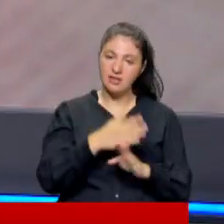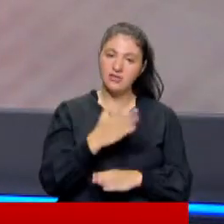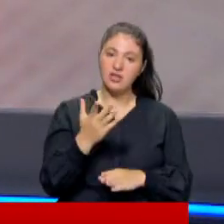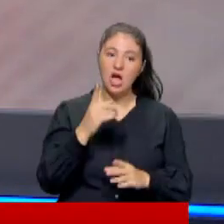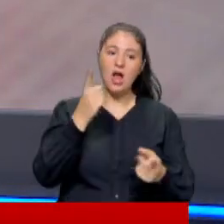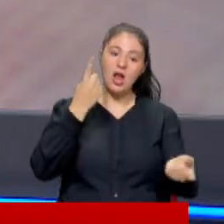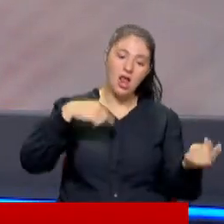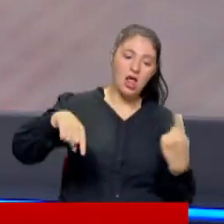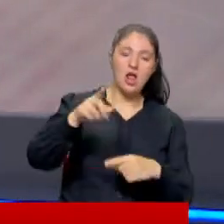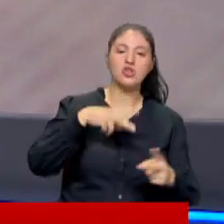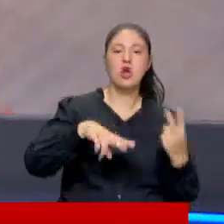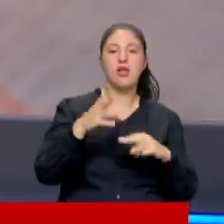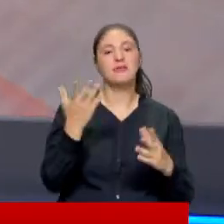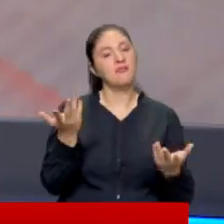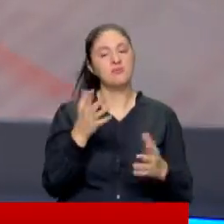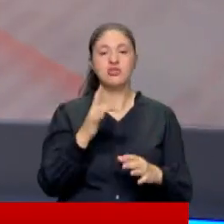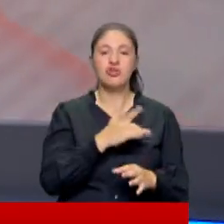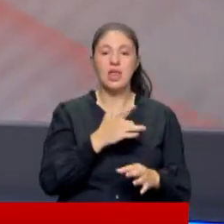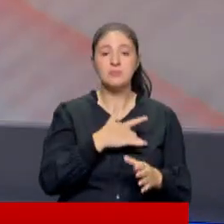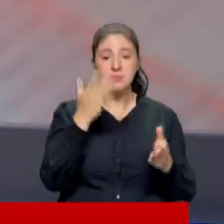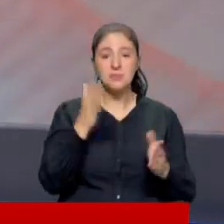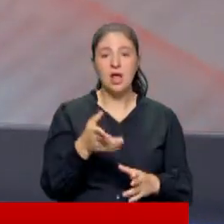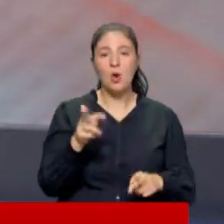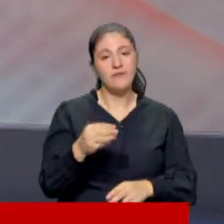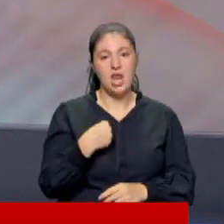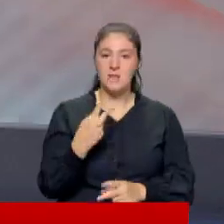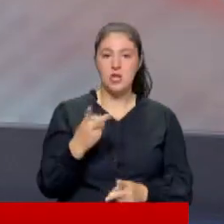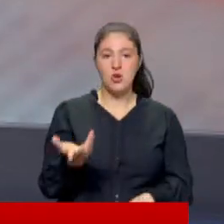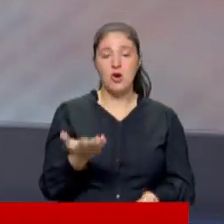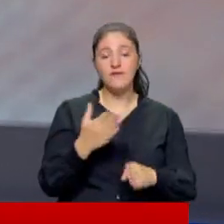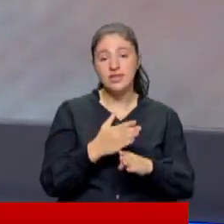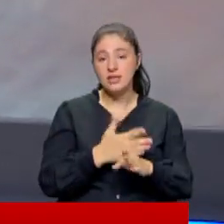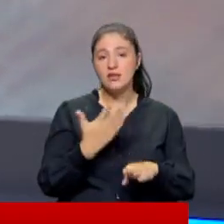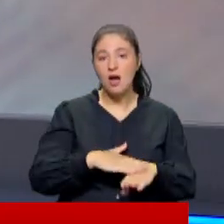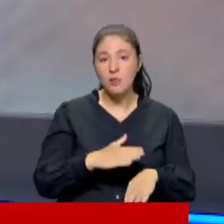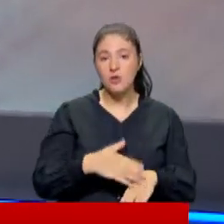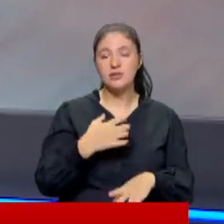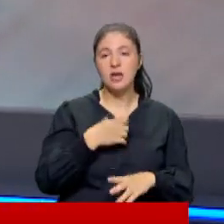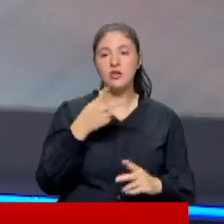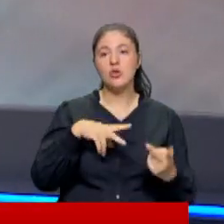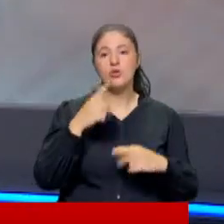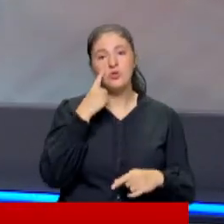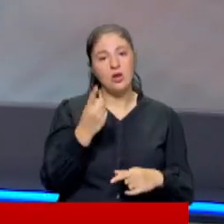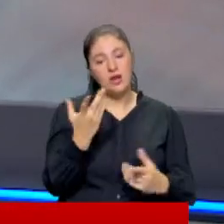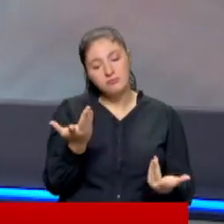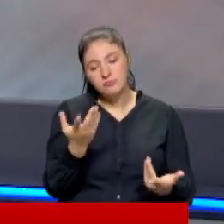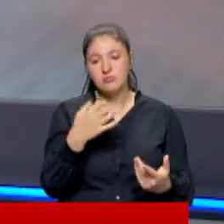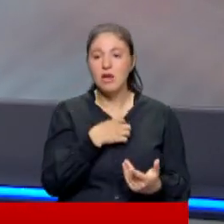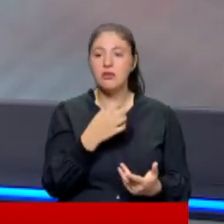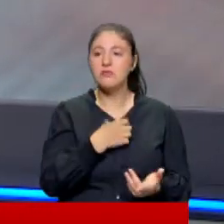gerçekten dolaylı yollardan da olsa canımıza dahi kastedebiliyor. Vatandaş da ne yapıyor? Kendi yöntemince,